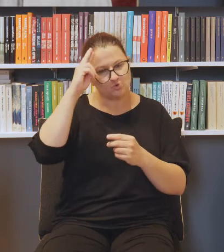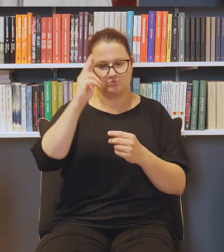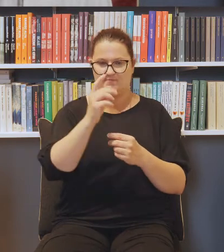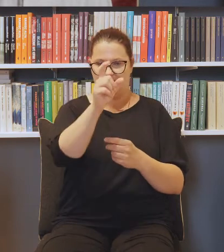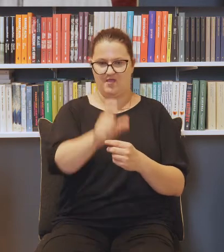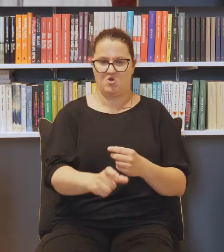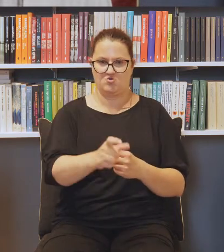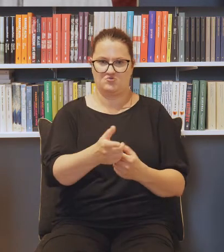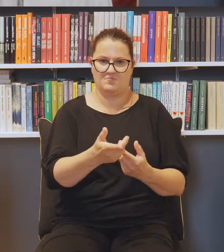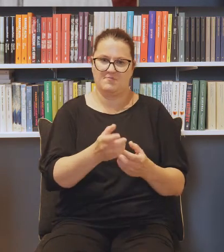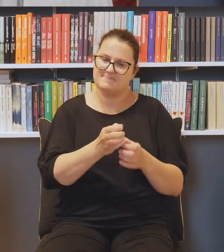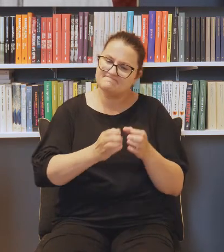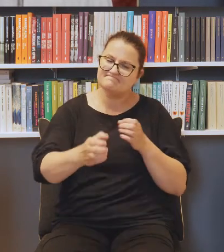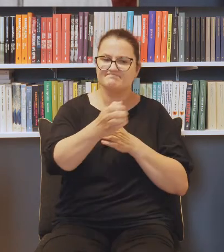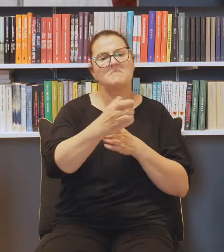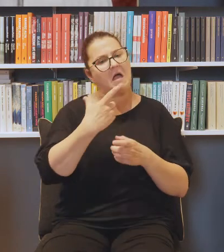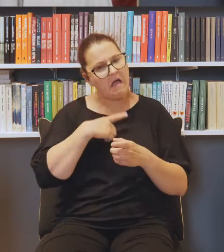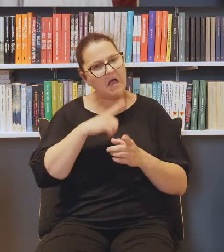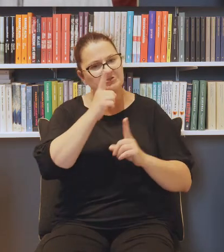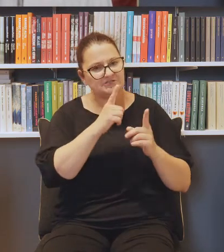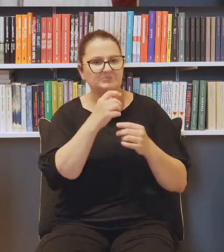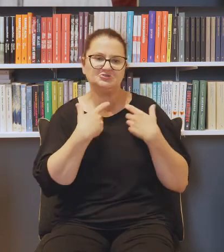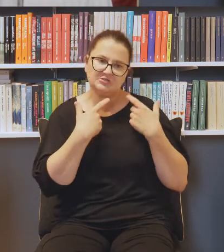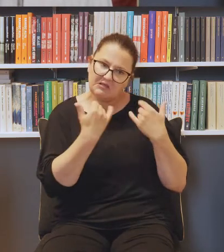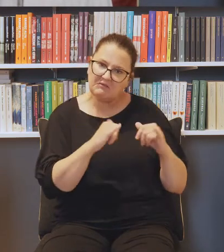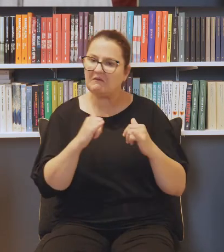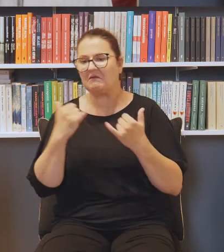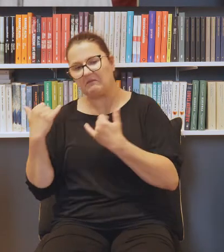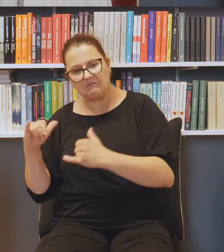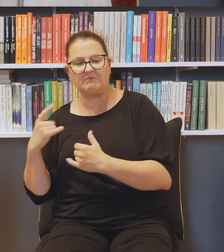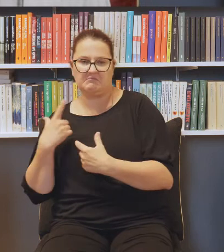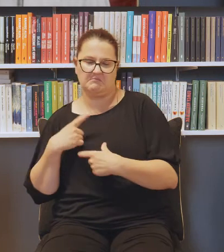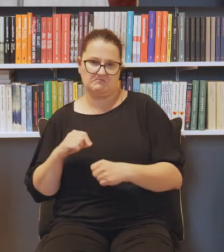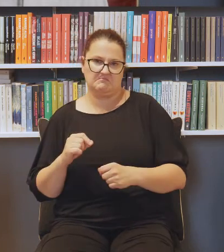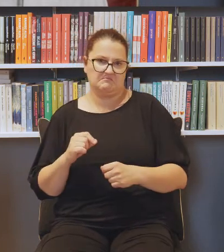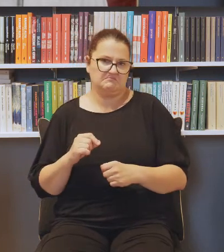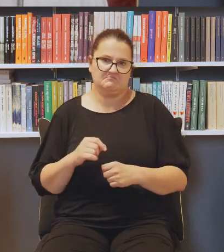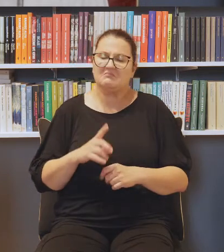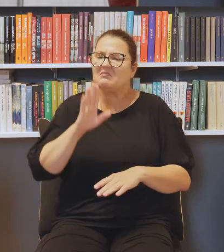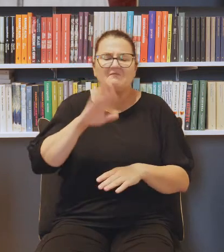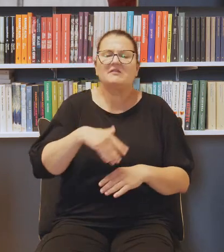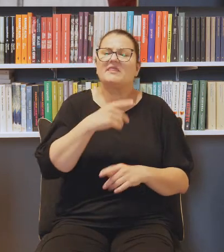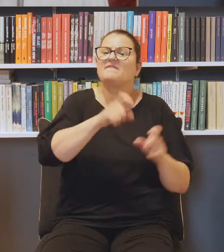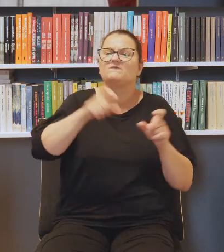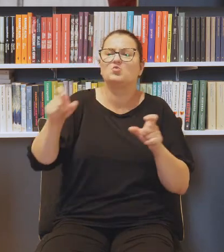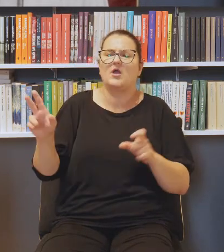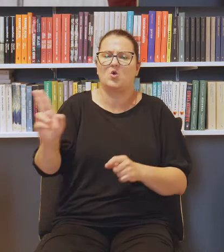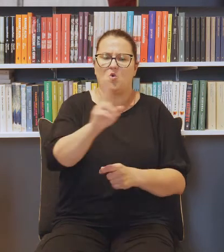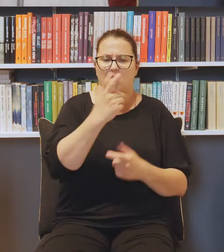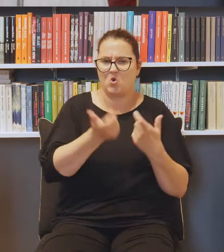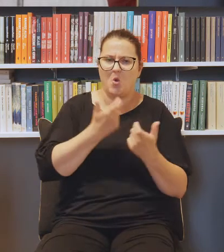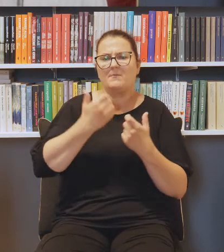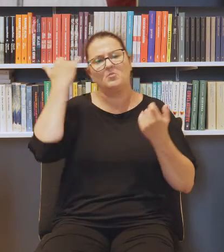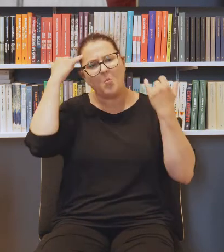przykład czasami jest tak, czasami inaczej i niektóre, na przykład nawet to, co robimy indywidualnie, na przykład jakieś takie